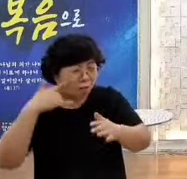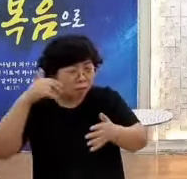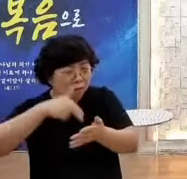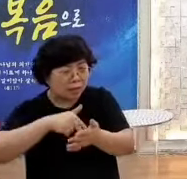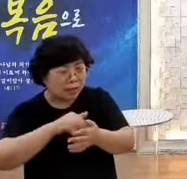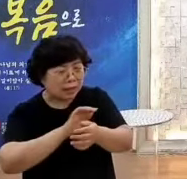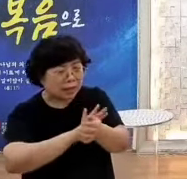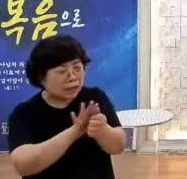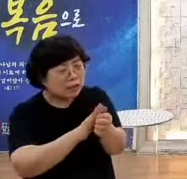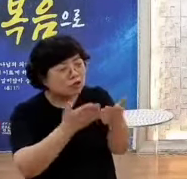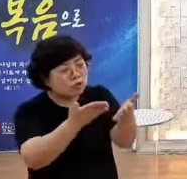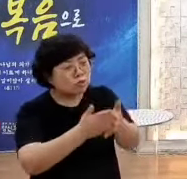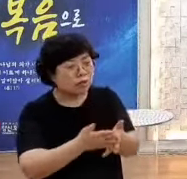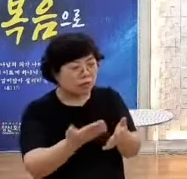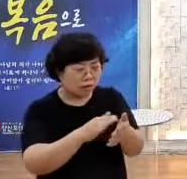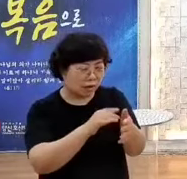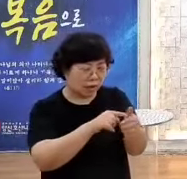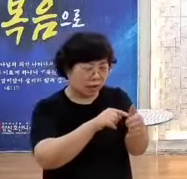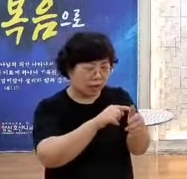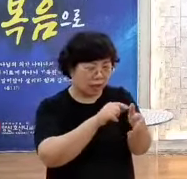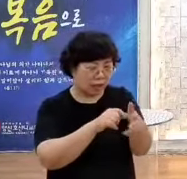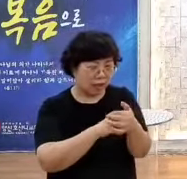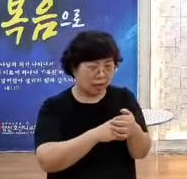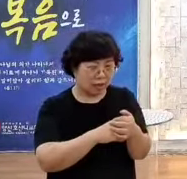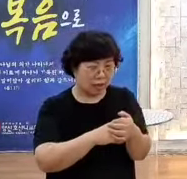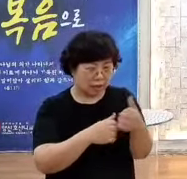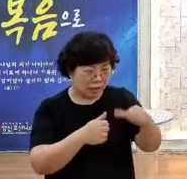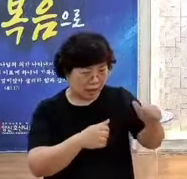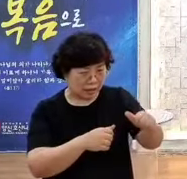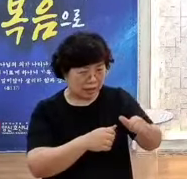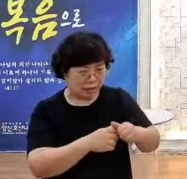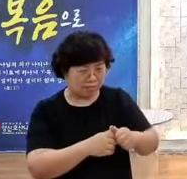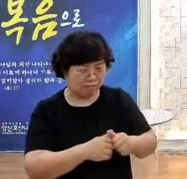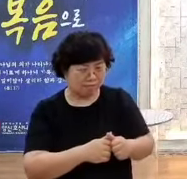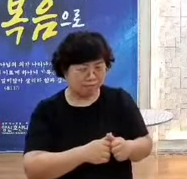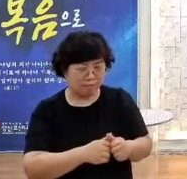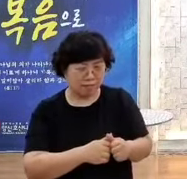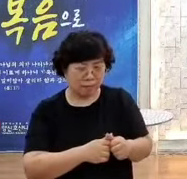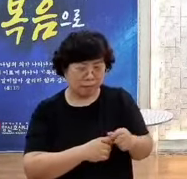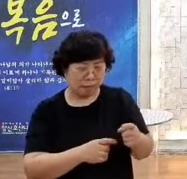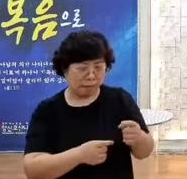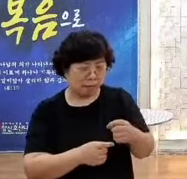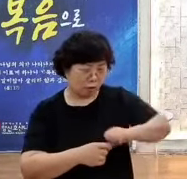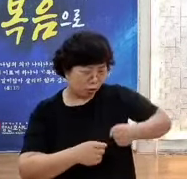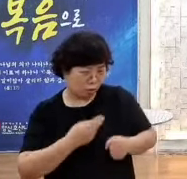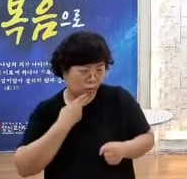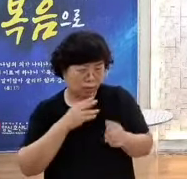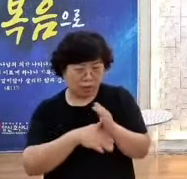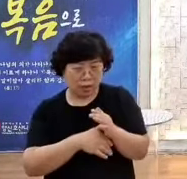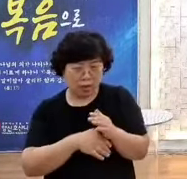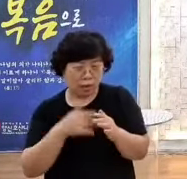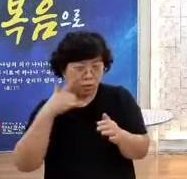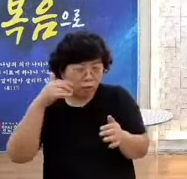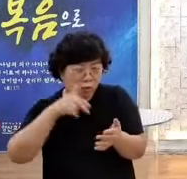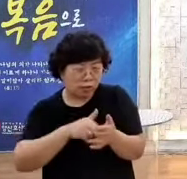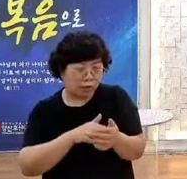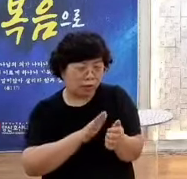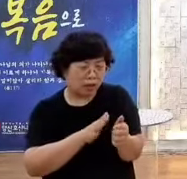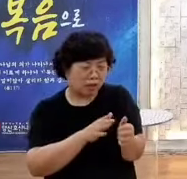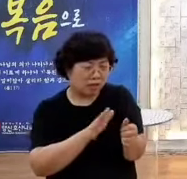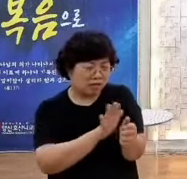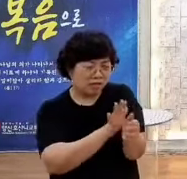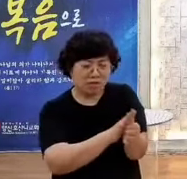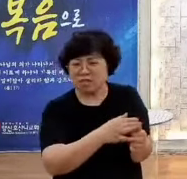키우지만 제가 늘 말하잖아요. 3명 다 다르다고. 3명 다 달라요. 그래서 제가 개인적으로 말하면 더 주고 싶은 애가